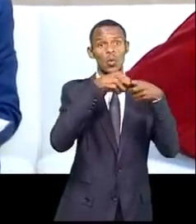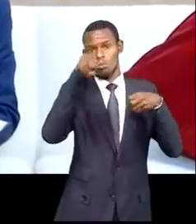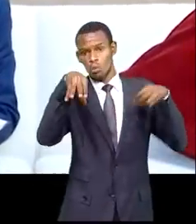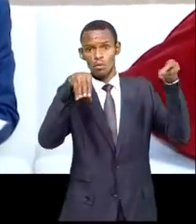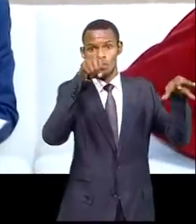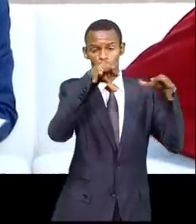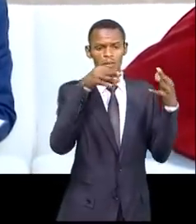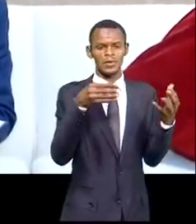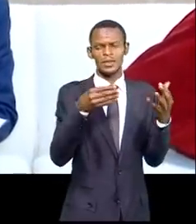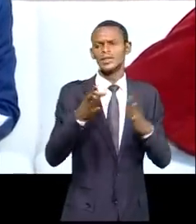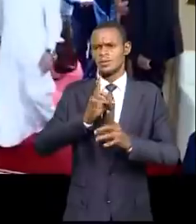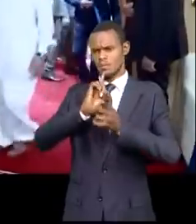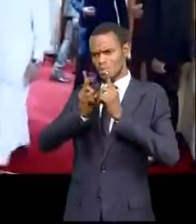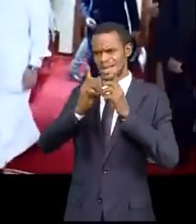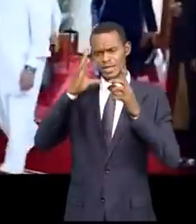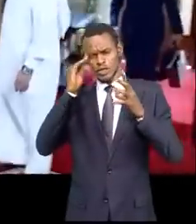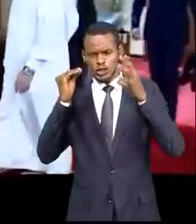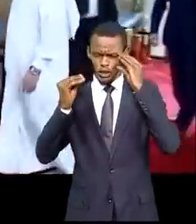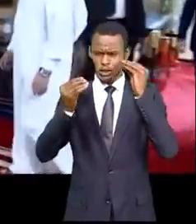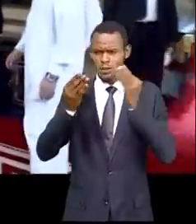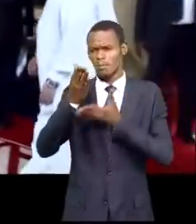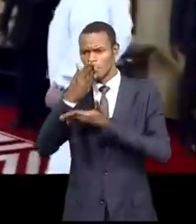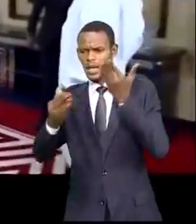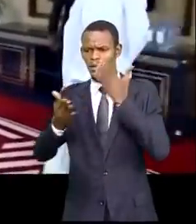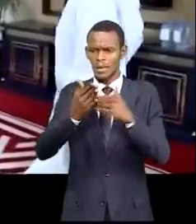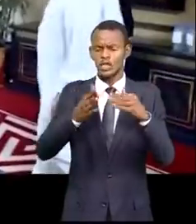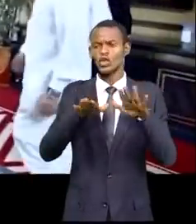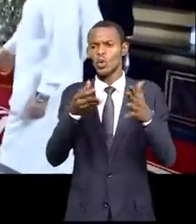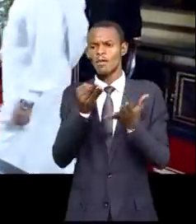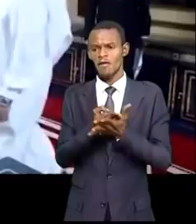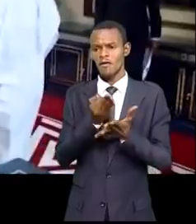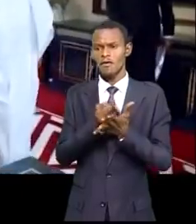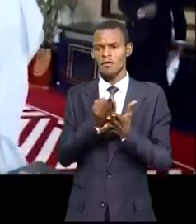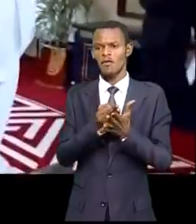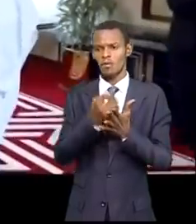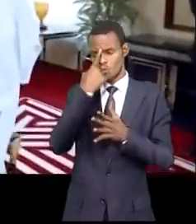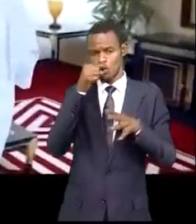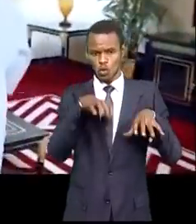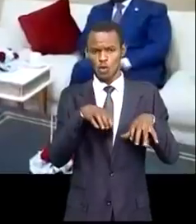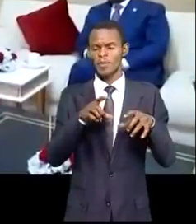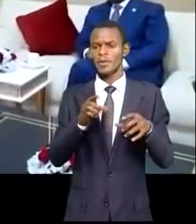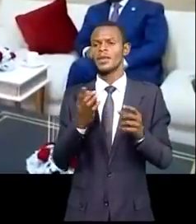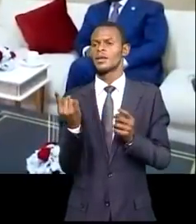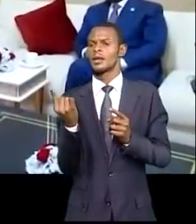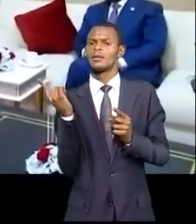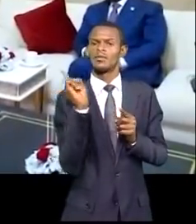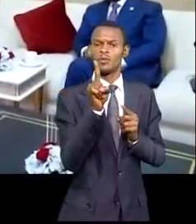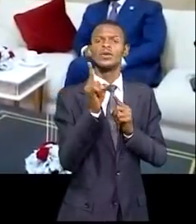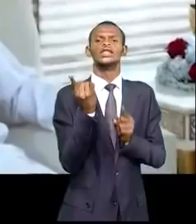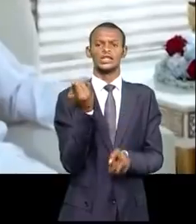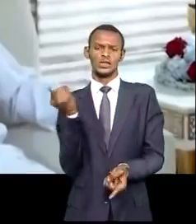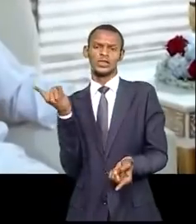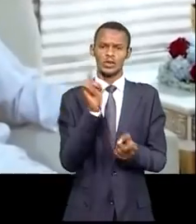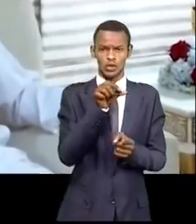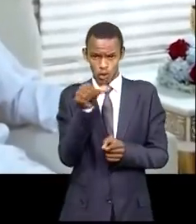connaissances pour la création d'un fonds souverain pour la rdc avec le président du groupe qatar petroleum il était question de discuter sur la